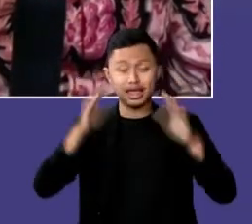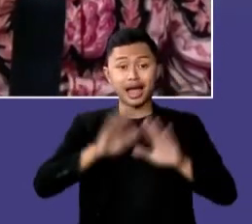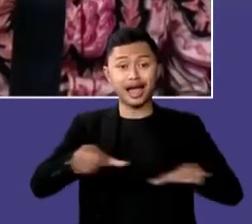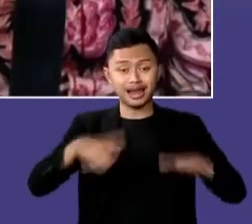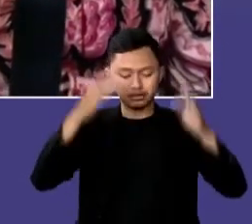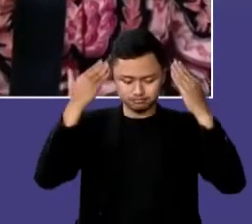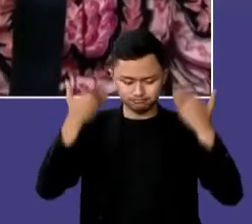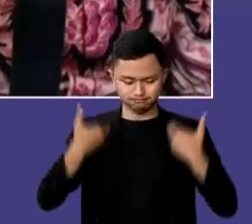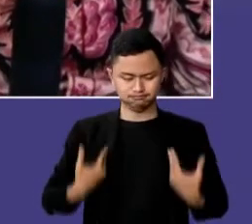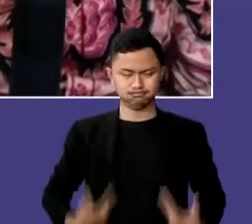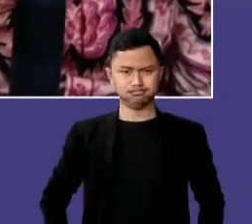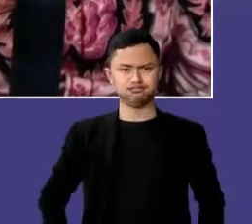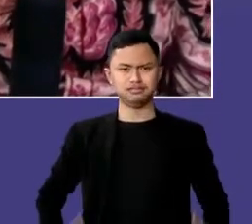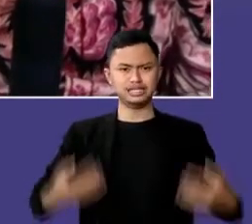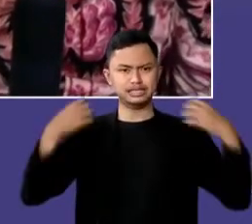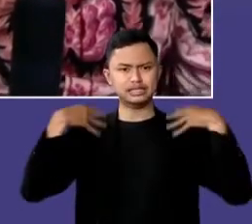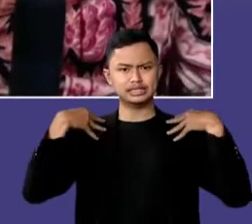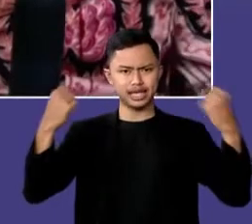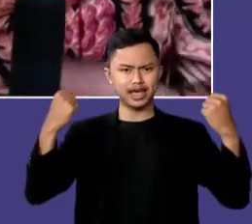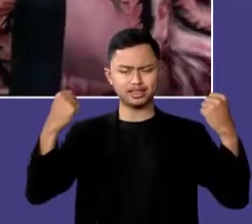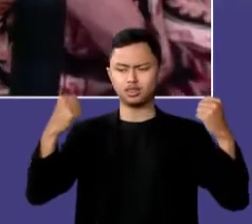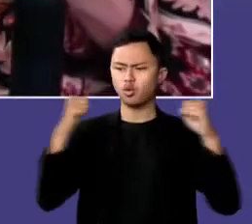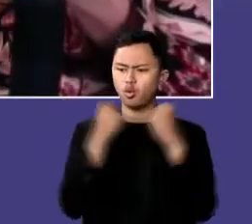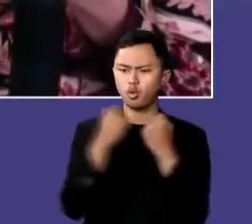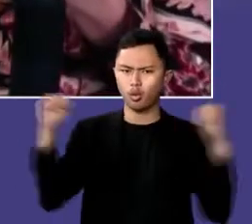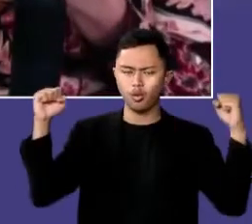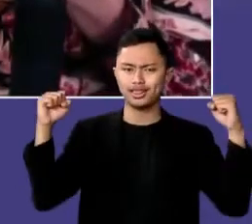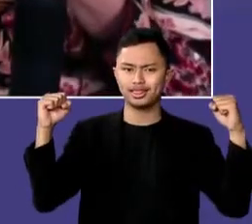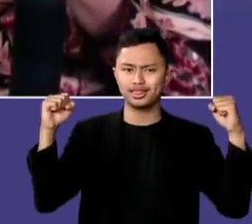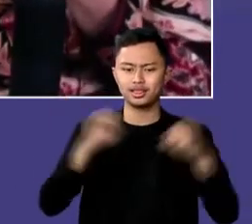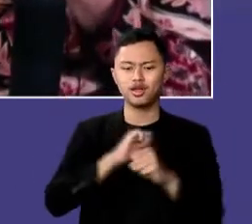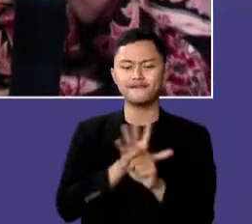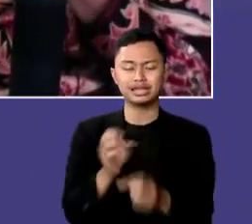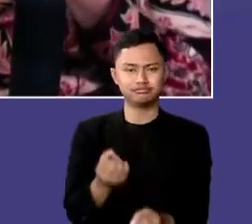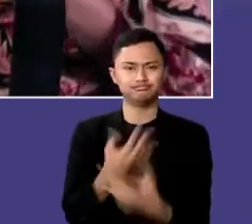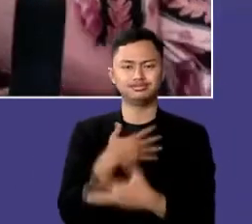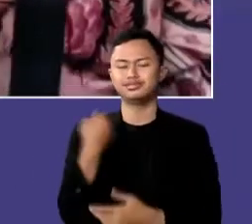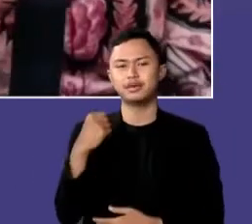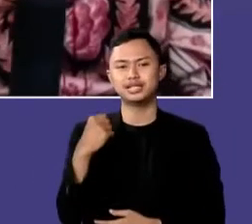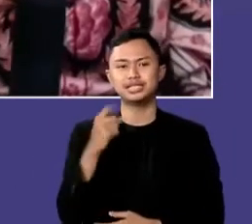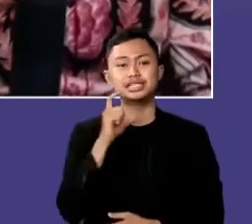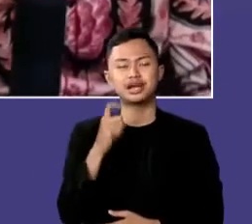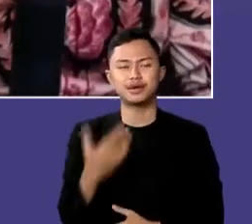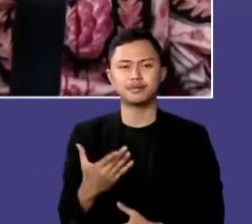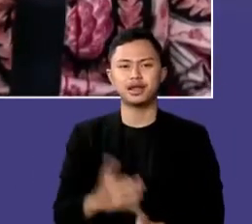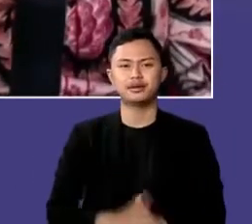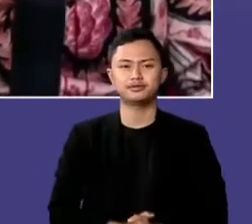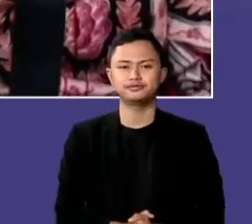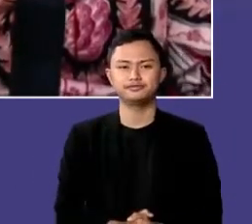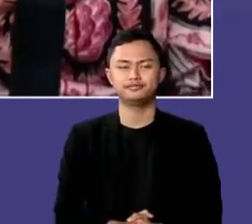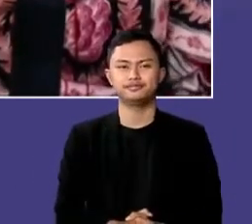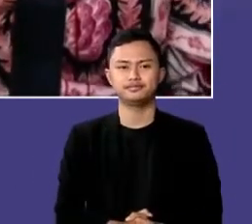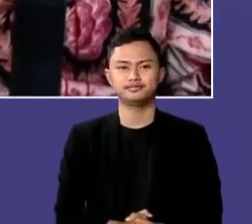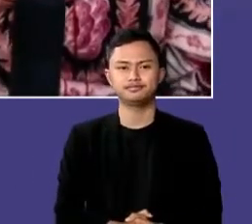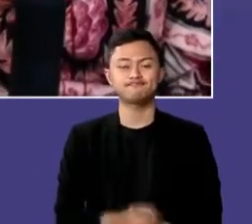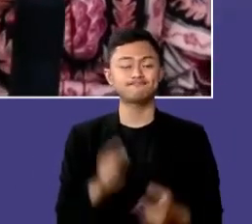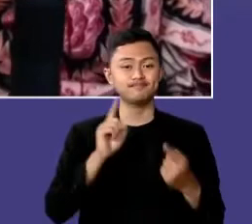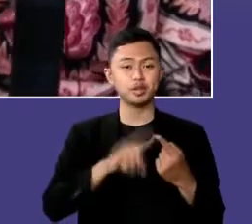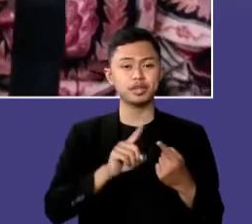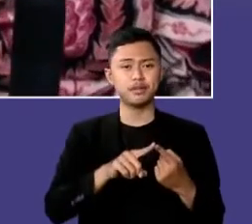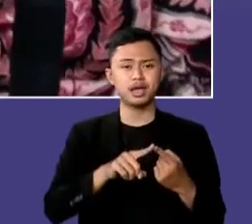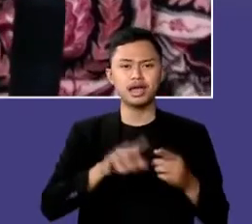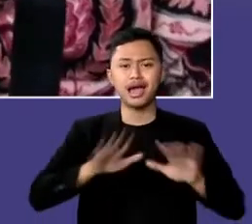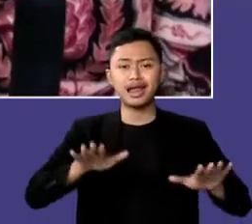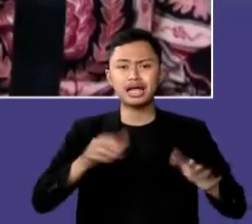anak agar tetap sehat dan kuat agar tidak terpapar virus cover 19 baik Jadi pertama